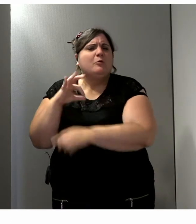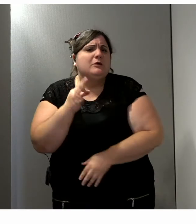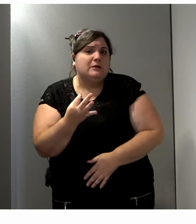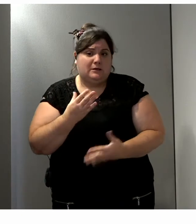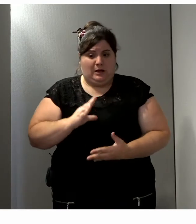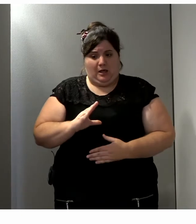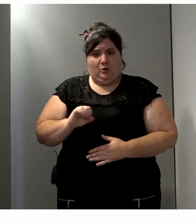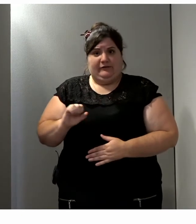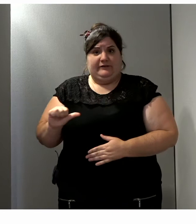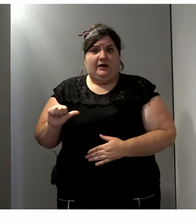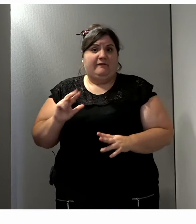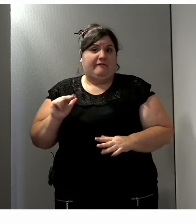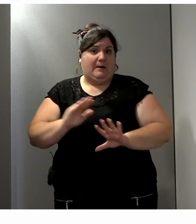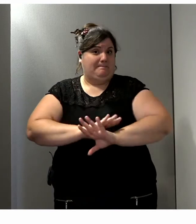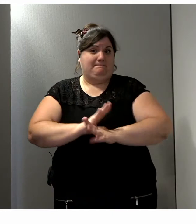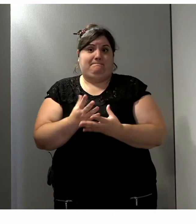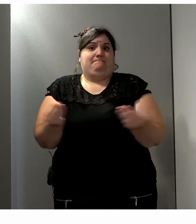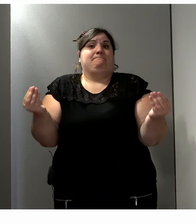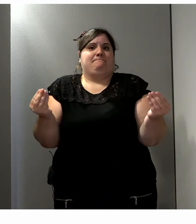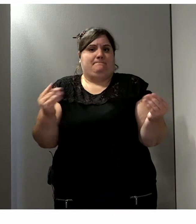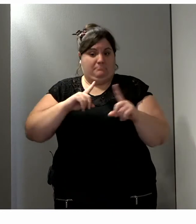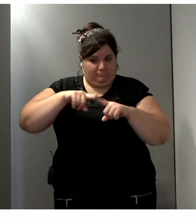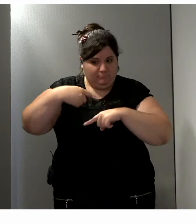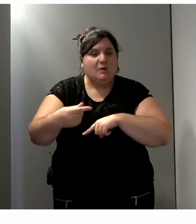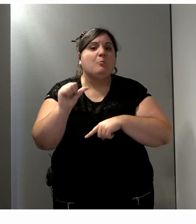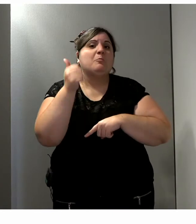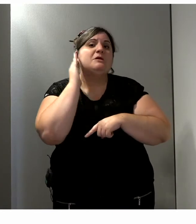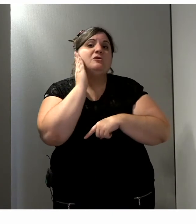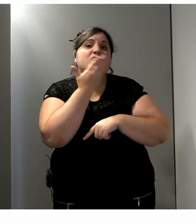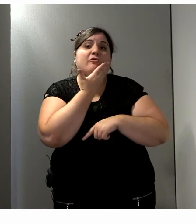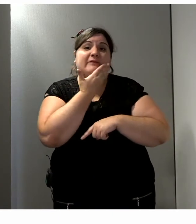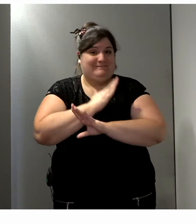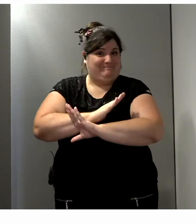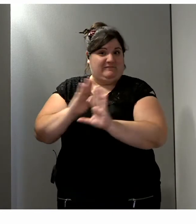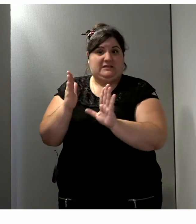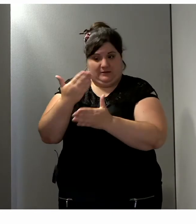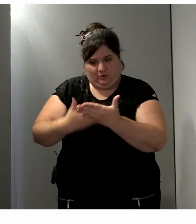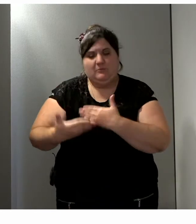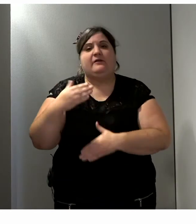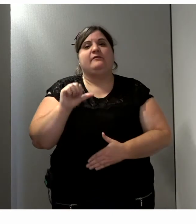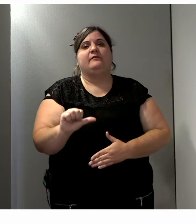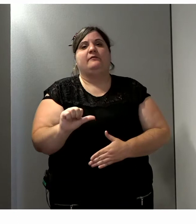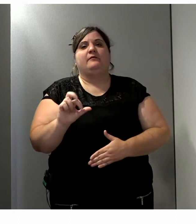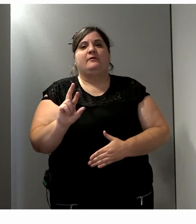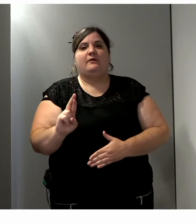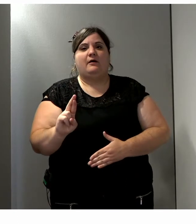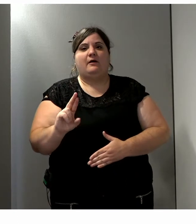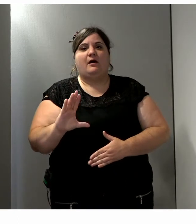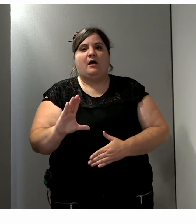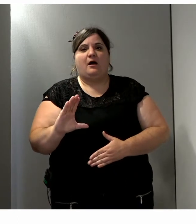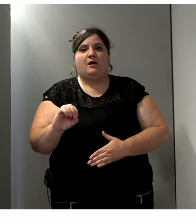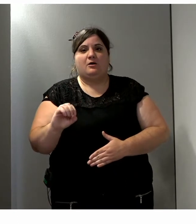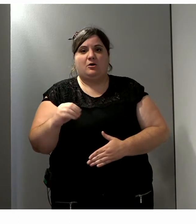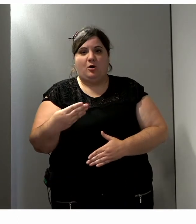va disparaître, puisqu'au 1er janvier de l'année prochaine, il n'existera plus. Il s'appellera l'ARCOM, l'Autorité de régulation de la